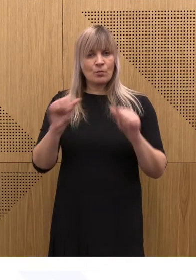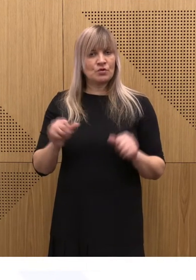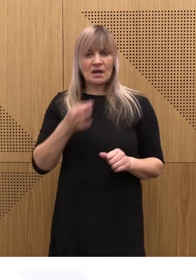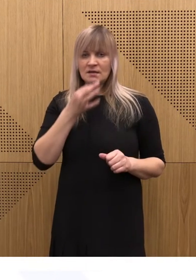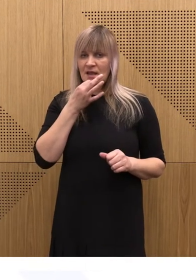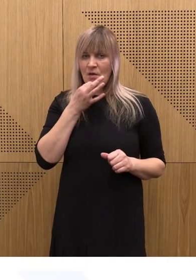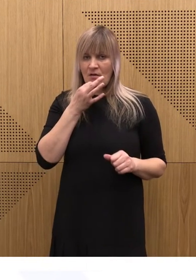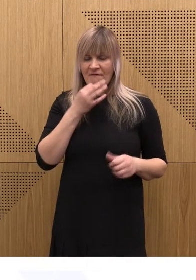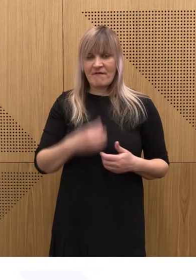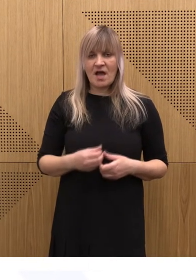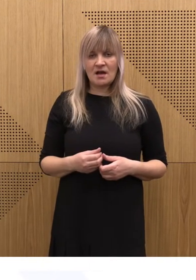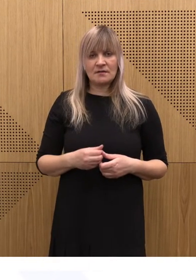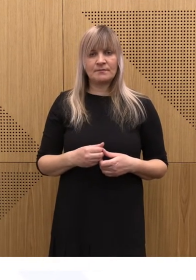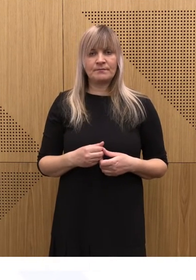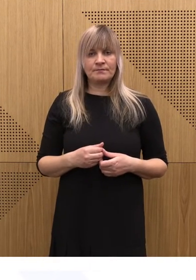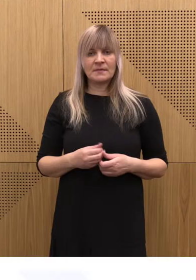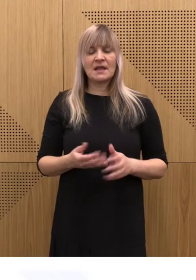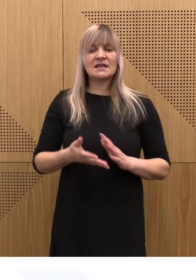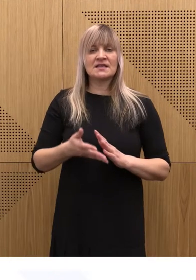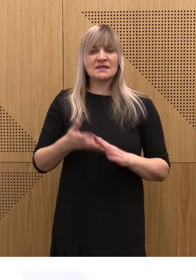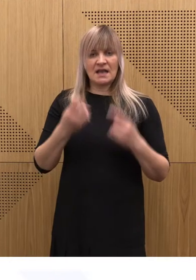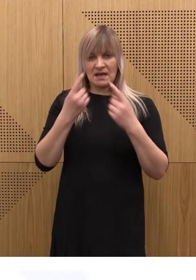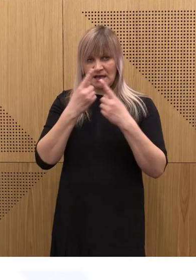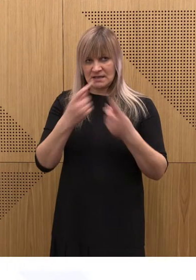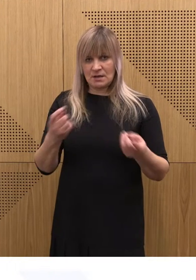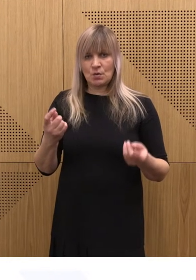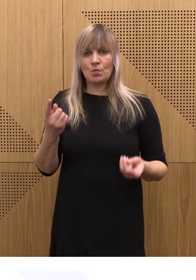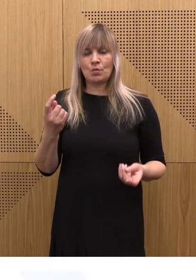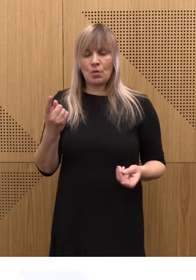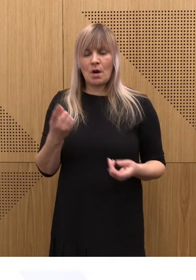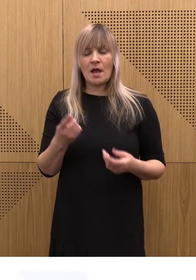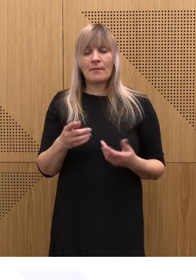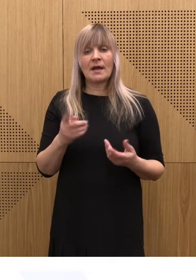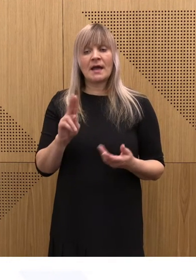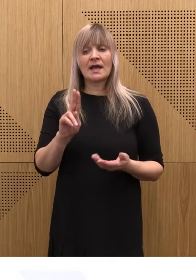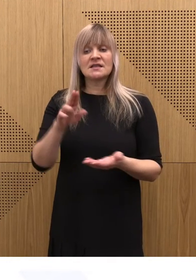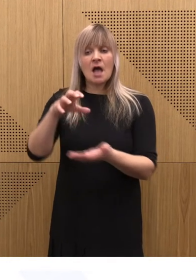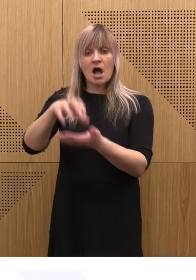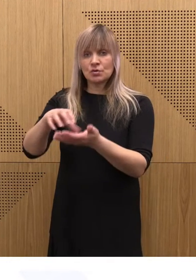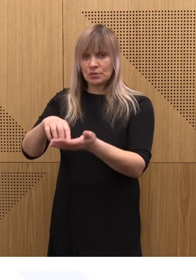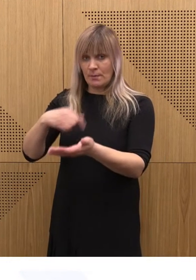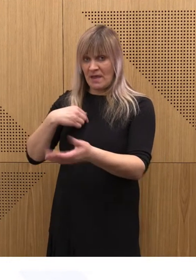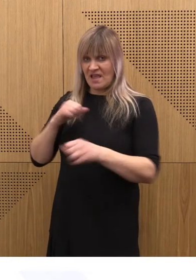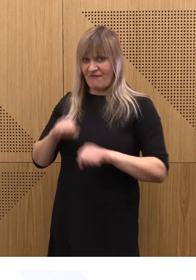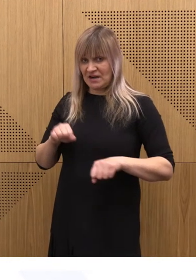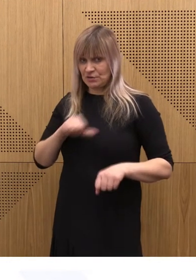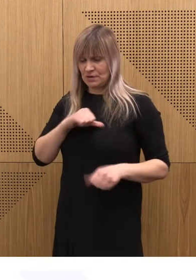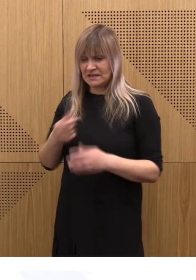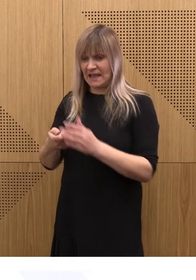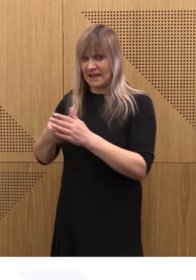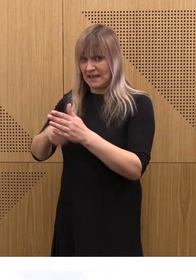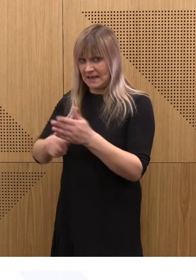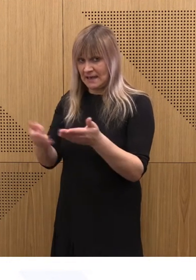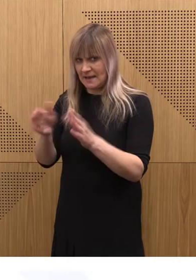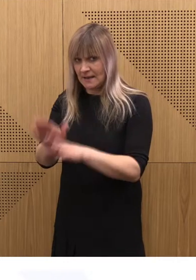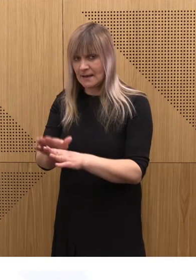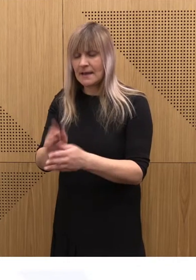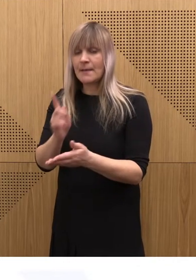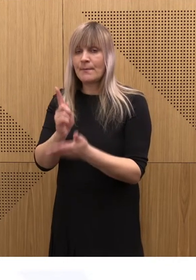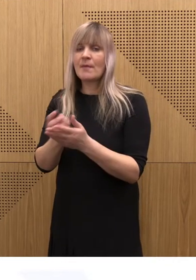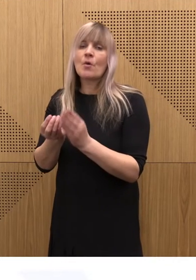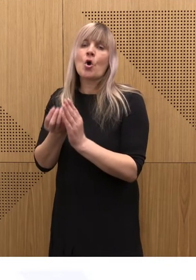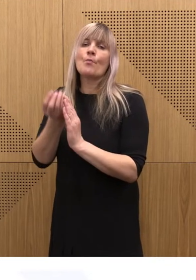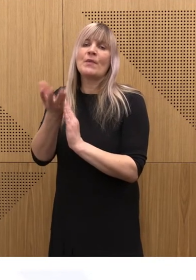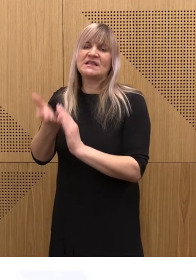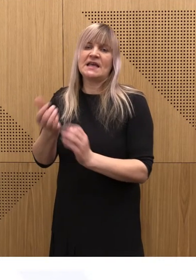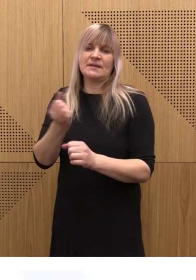ei ole, lihtsalt noh, selge signaali või sõnumi me anname välja, et need asutused, mille me oleme pannud ise kinni, nendele me mingisuguse